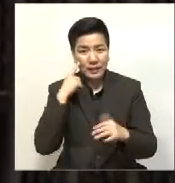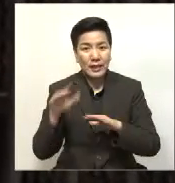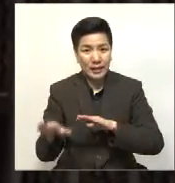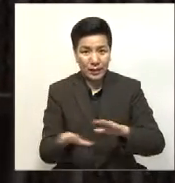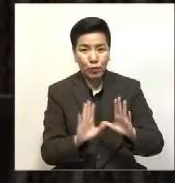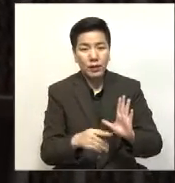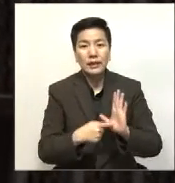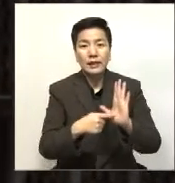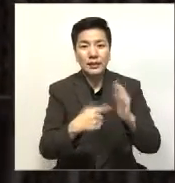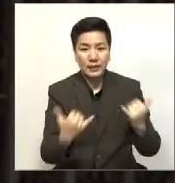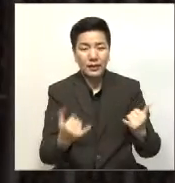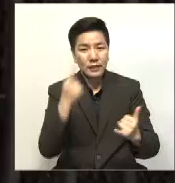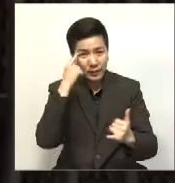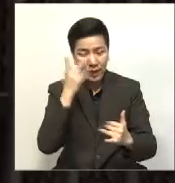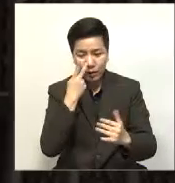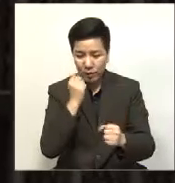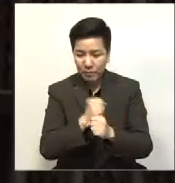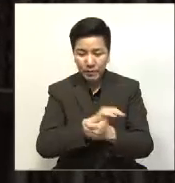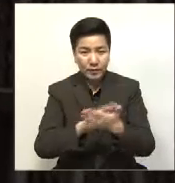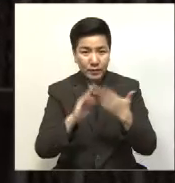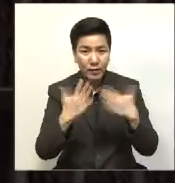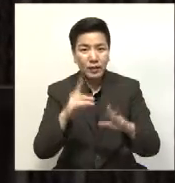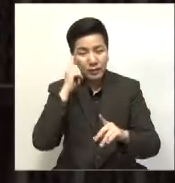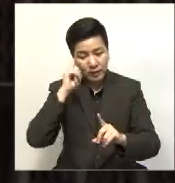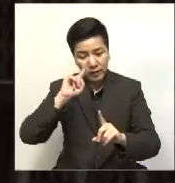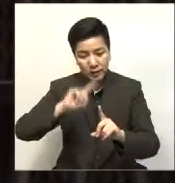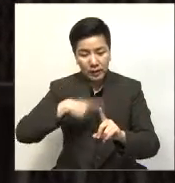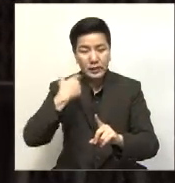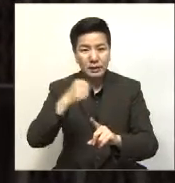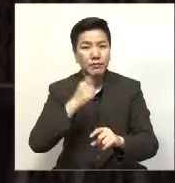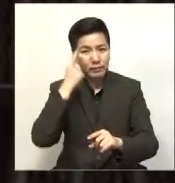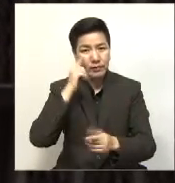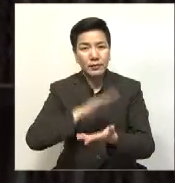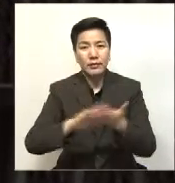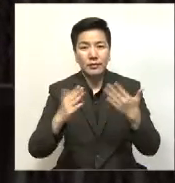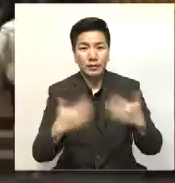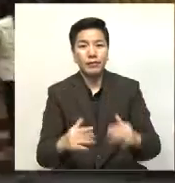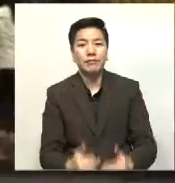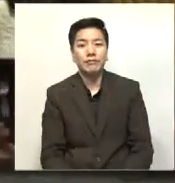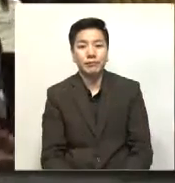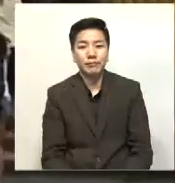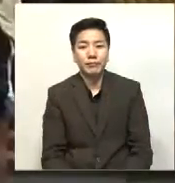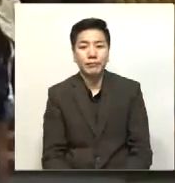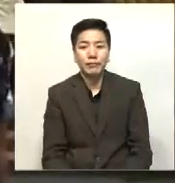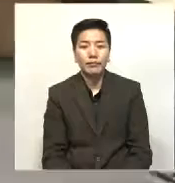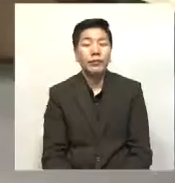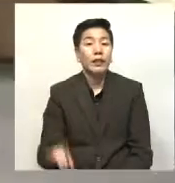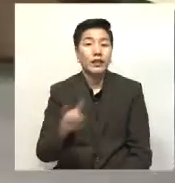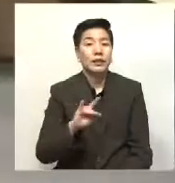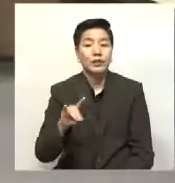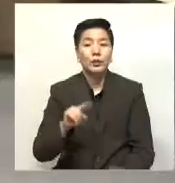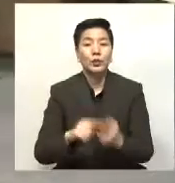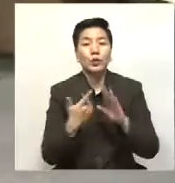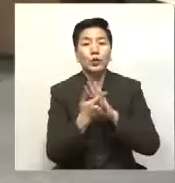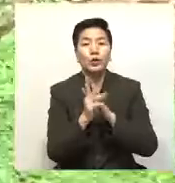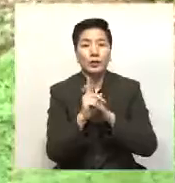มส่วนจะแสดงน่าจะเรียบร้อยก็น่าจะสักประมาณสักกลางเดือนตุลาเนี่ยก็น่าจะเรียบร้อยแล้วครับ สำหรับสวนสัตว์ขอน